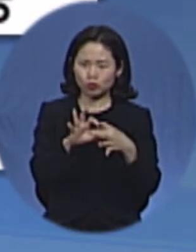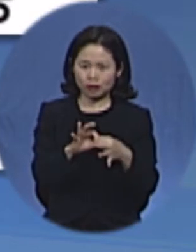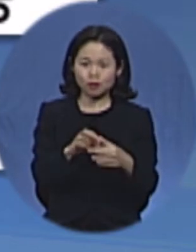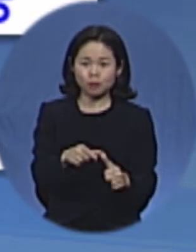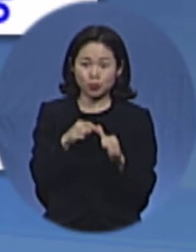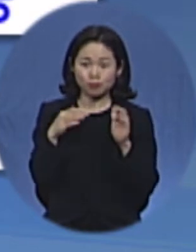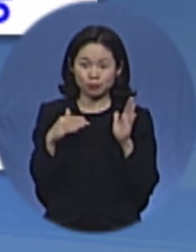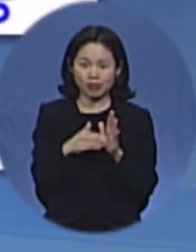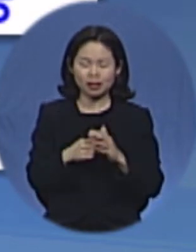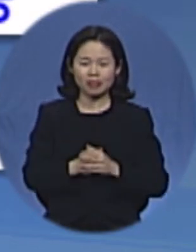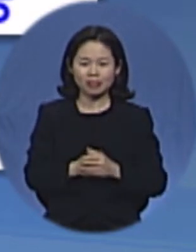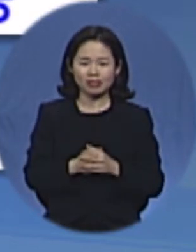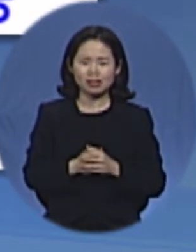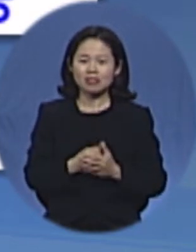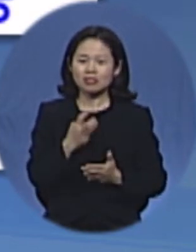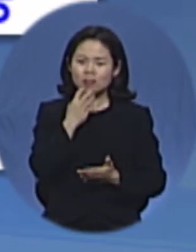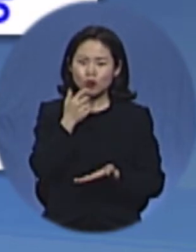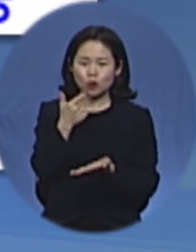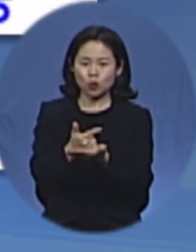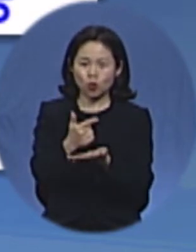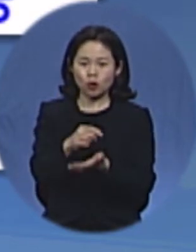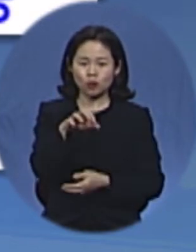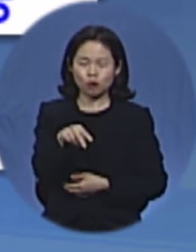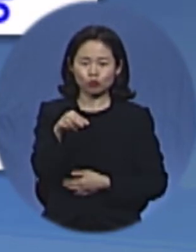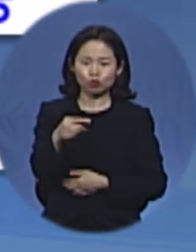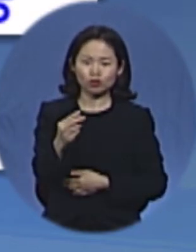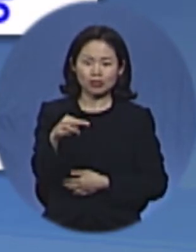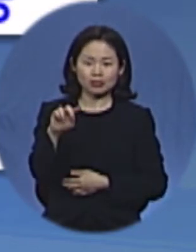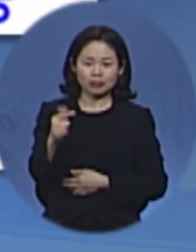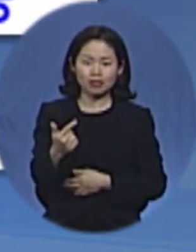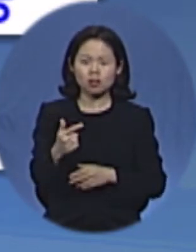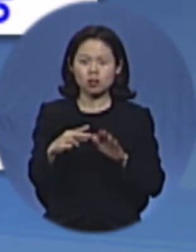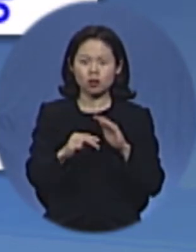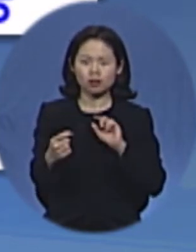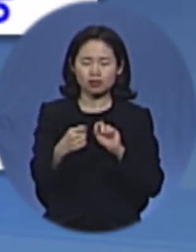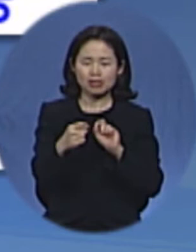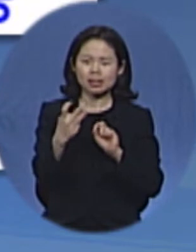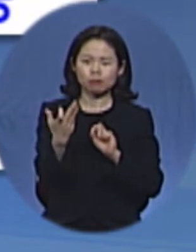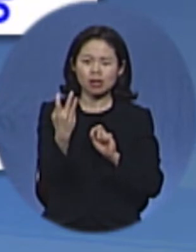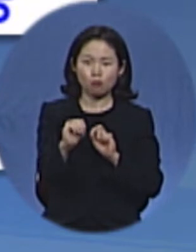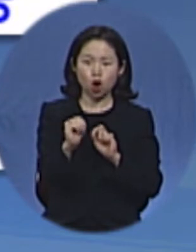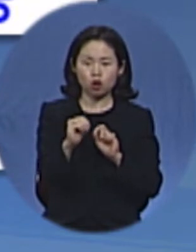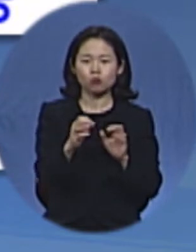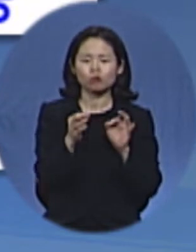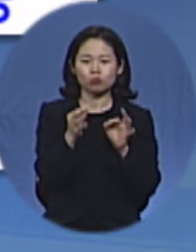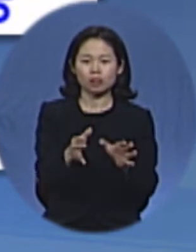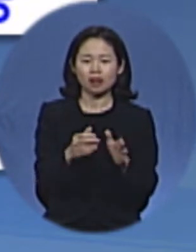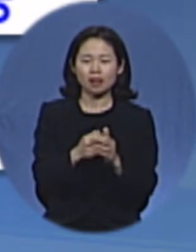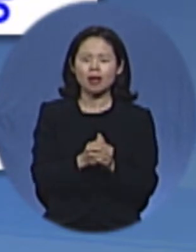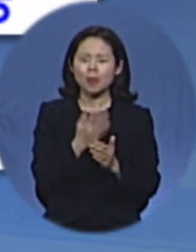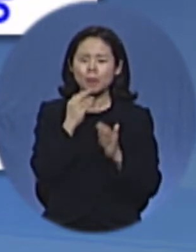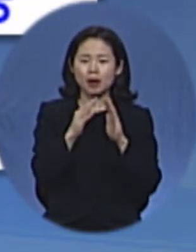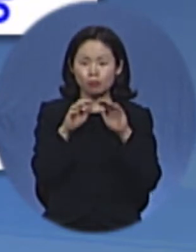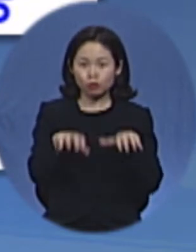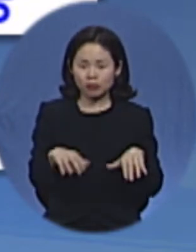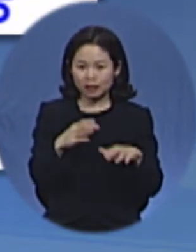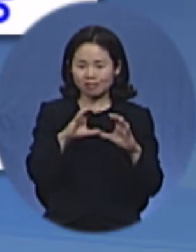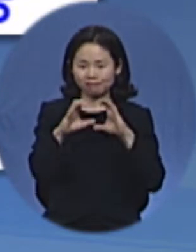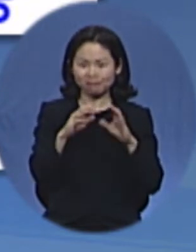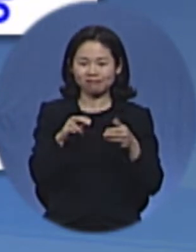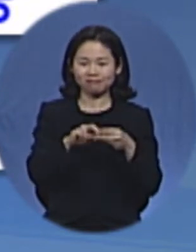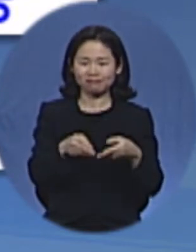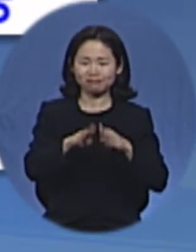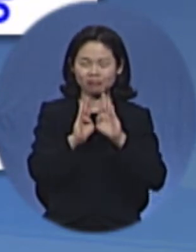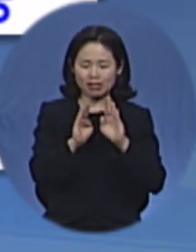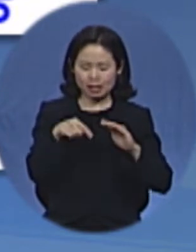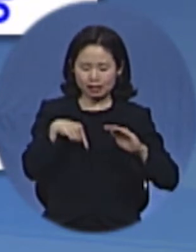모집했습니다. 서울시 노원구가 수락산역 부근에 13억 원을 들여 마을복지 커뮤니티센터를 착공합니다. 센터는